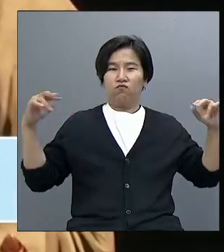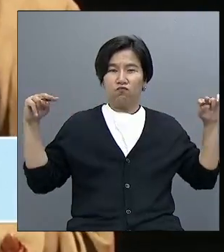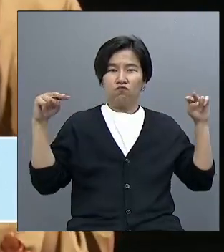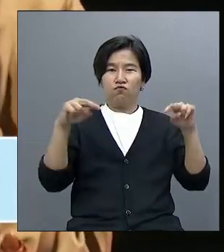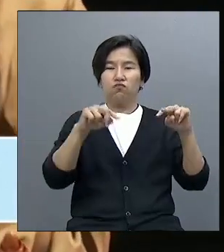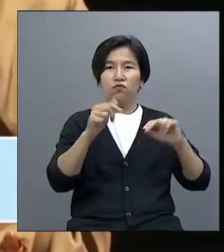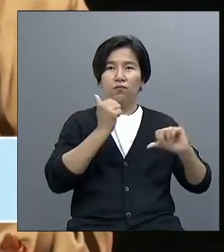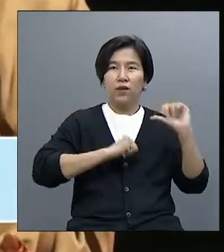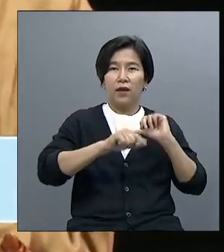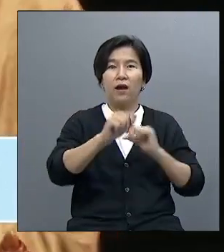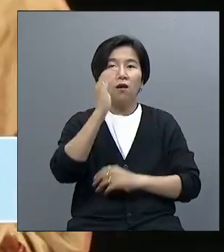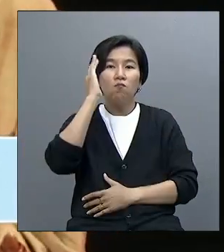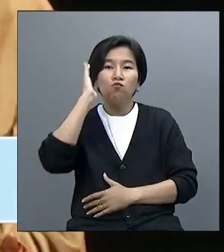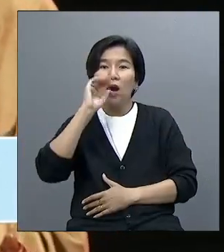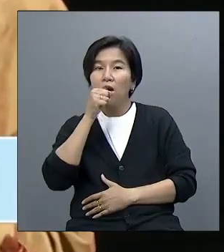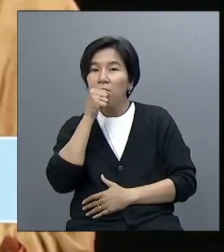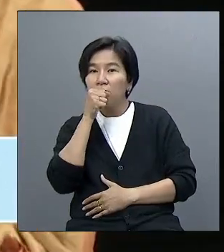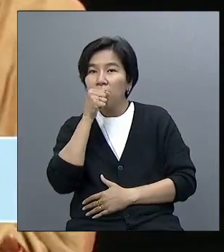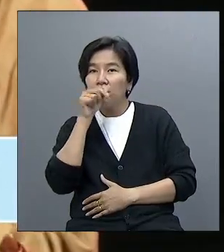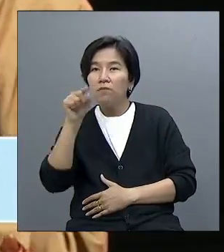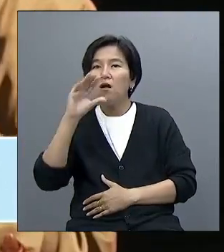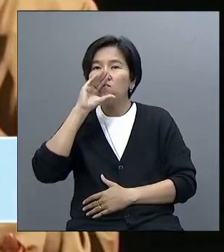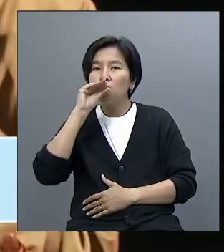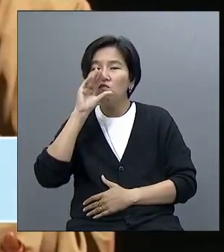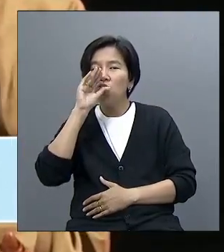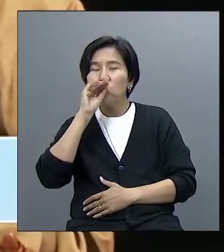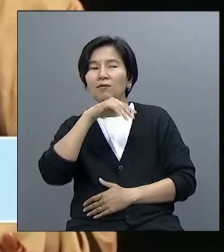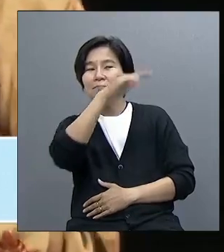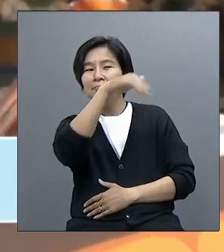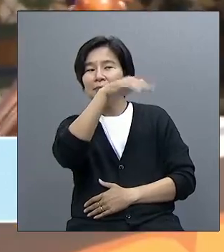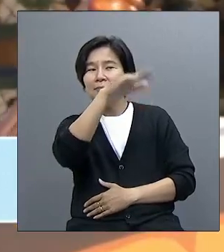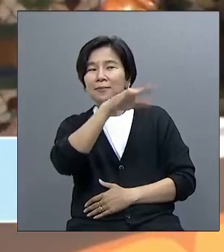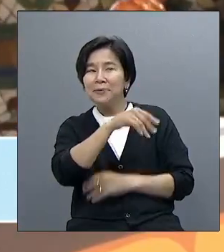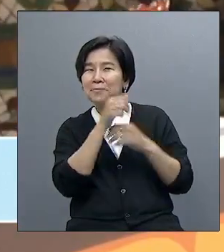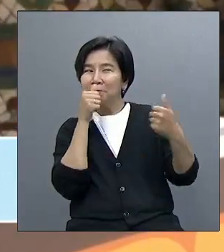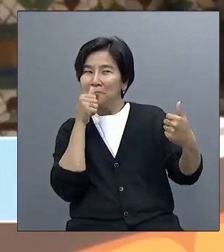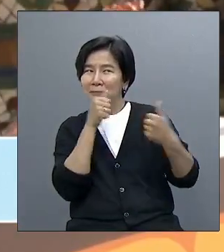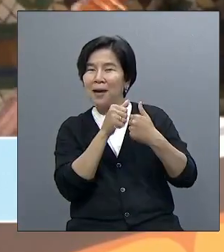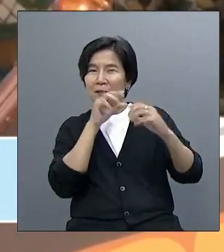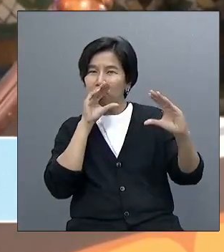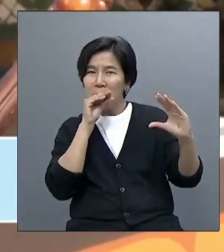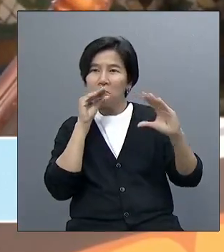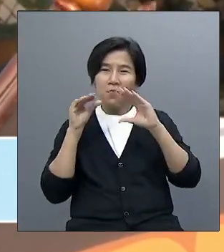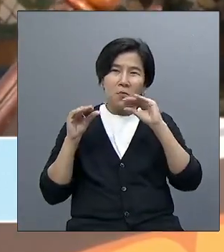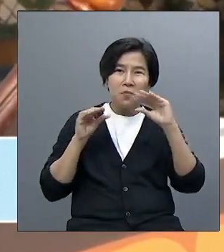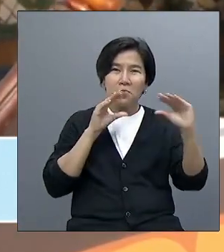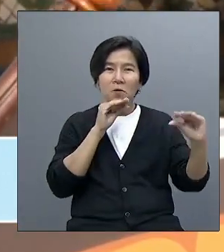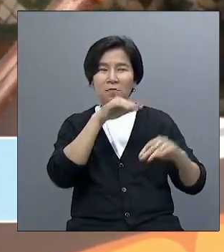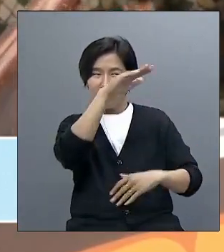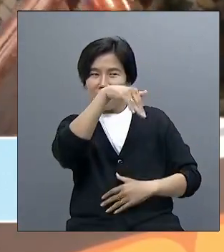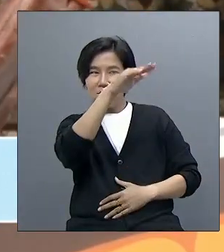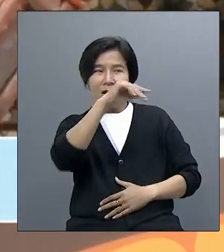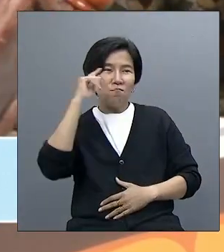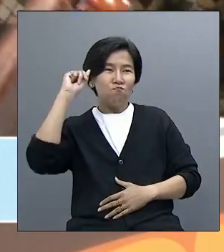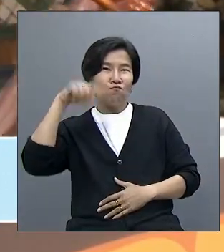ทของฝ่ายชายที่จะเรียกกันว่าเกริ่นชวน ค่ะเกริ่นชวน เกริ่นชวน ฝ่ายชายนี่เป็นคนเกริ่นชวน เกริ่นชวนก่อนชวนฝ่ายหญิงที่เขา